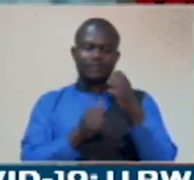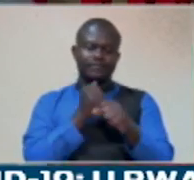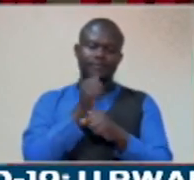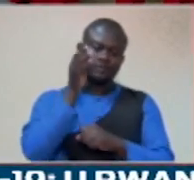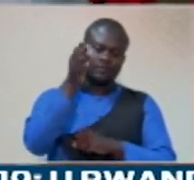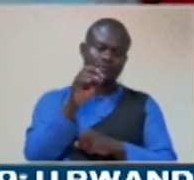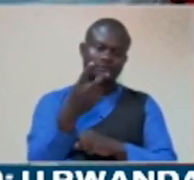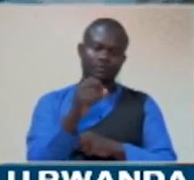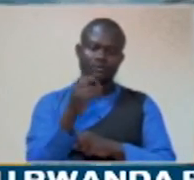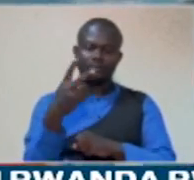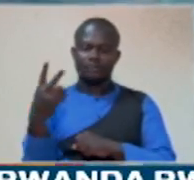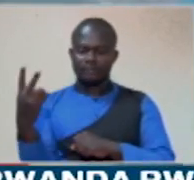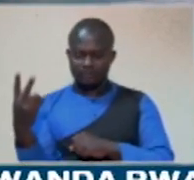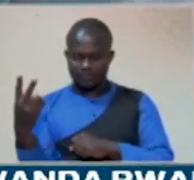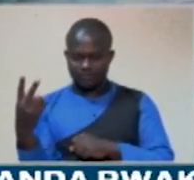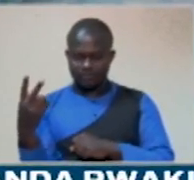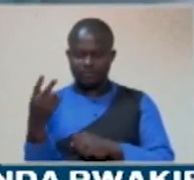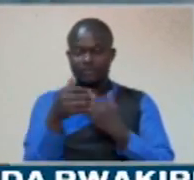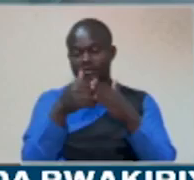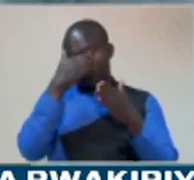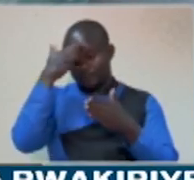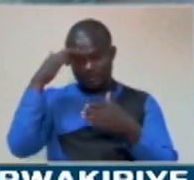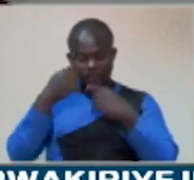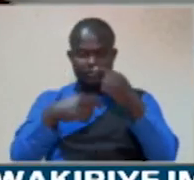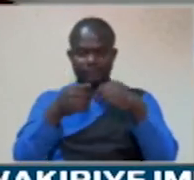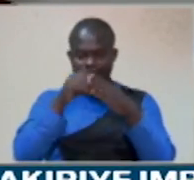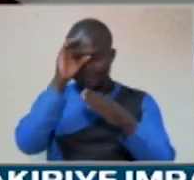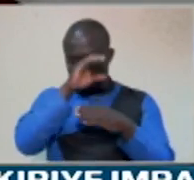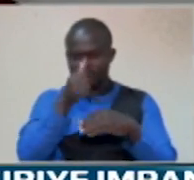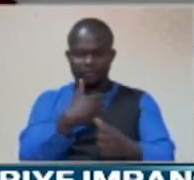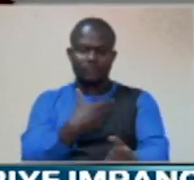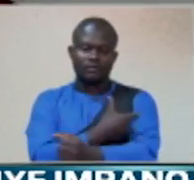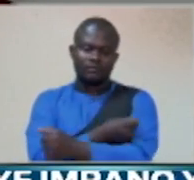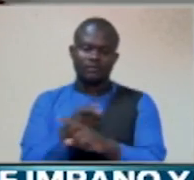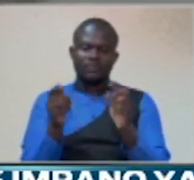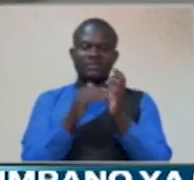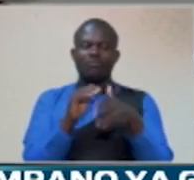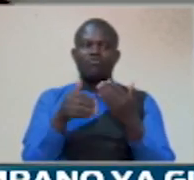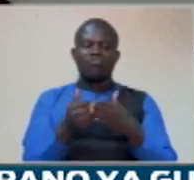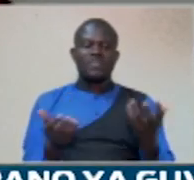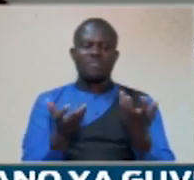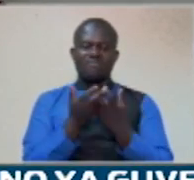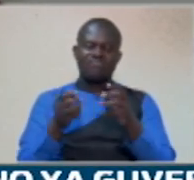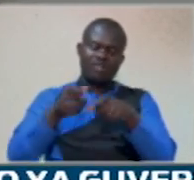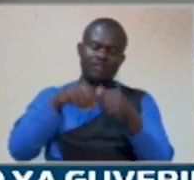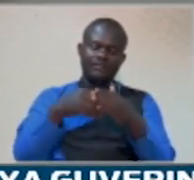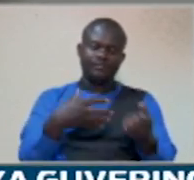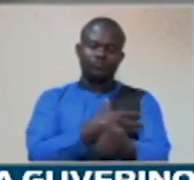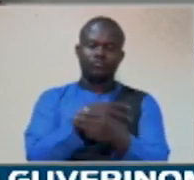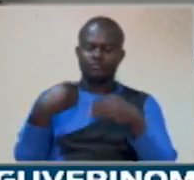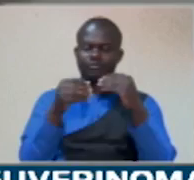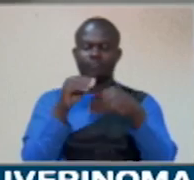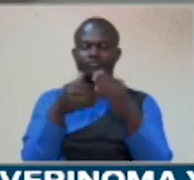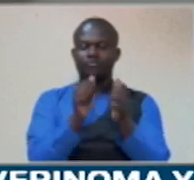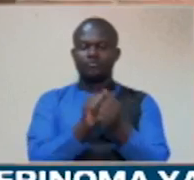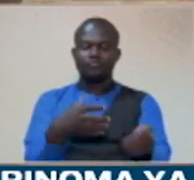utaha wa 2022, ari nayo mpamvu ikomeje gushakisha izi nkingo, ariko bigahuzwa no kongera ubushobozi bw'ibikoresho